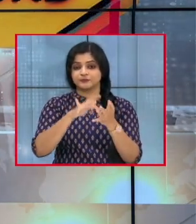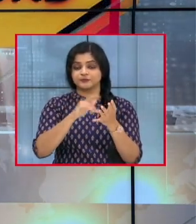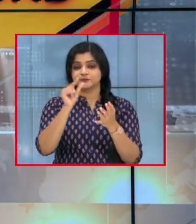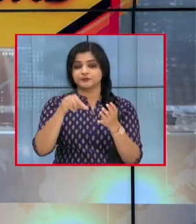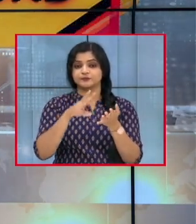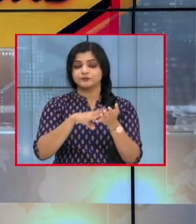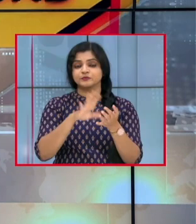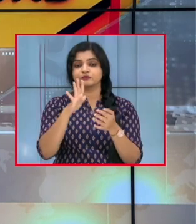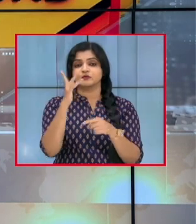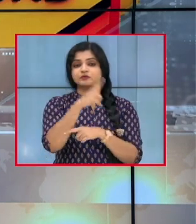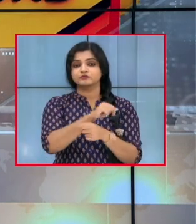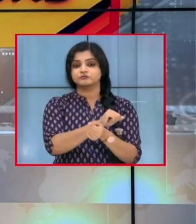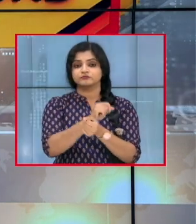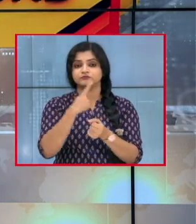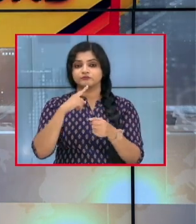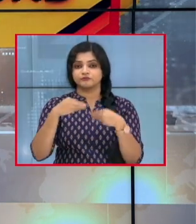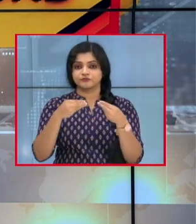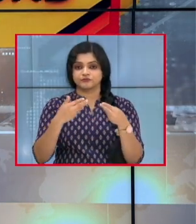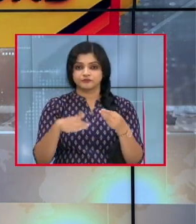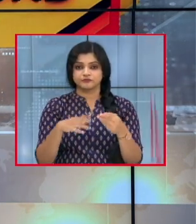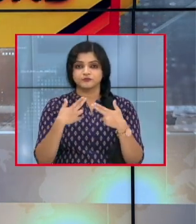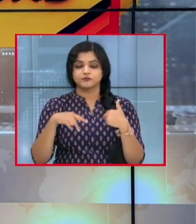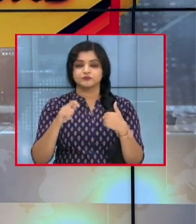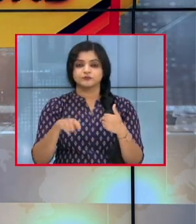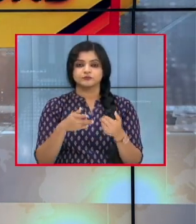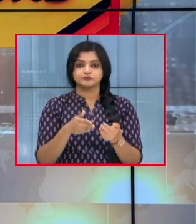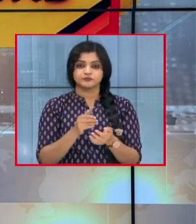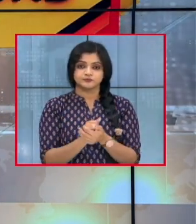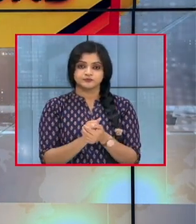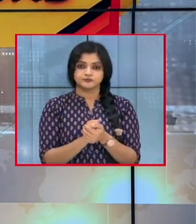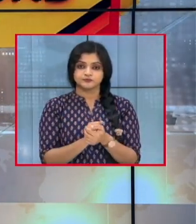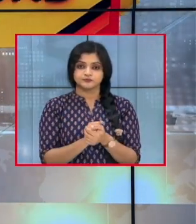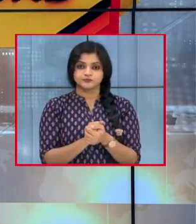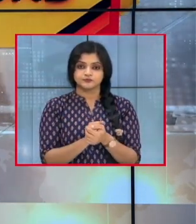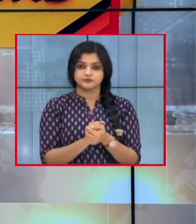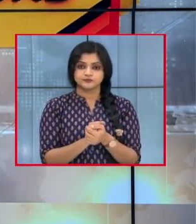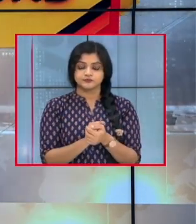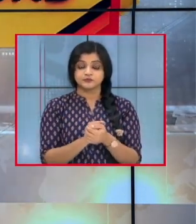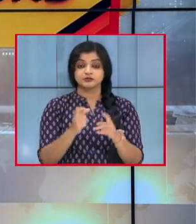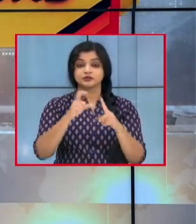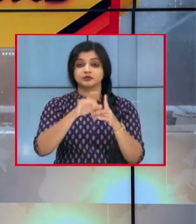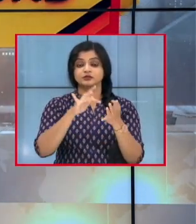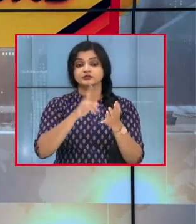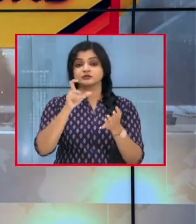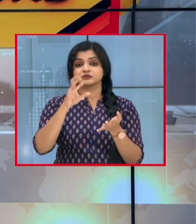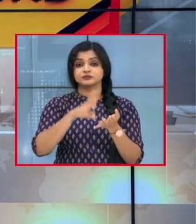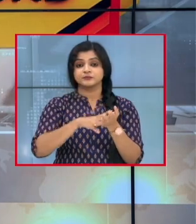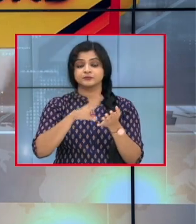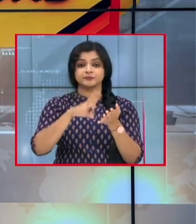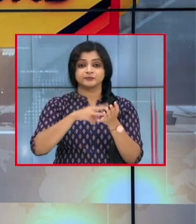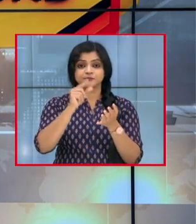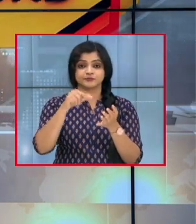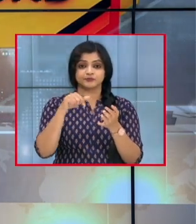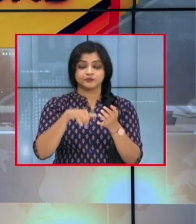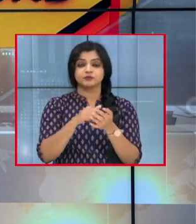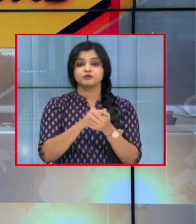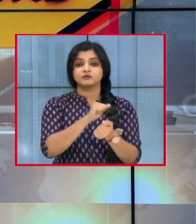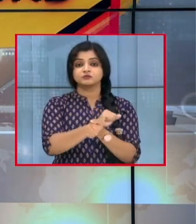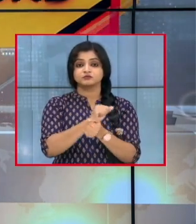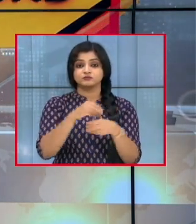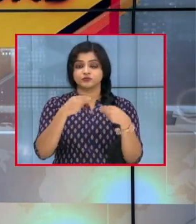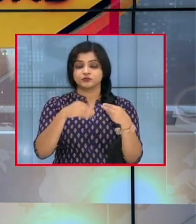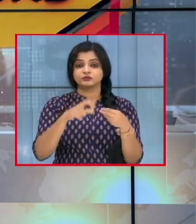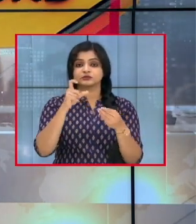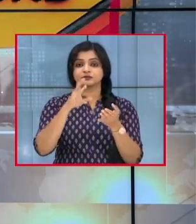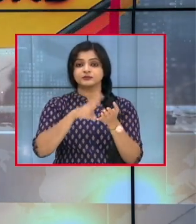സിബിഐ കസ്റ്റഡിയിൽ വിട്ടിരിക്കുകയാണ് കോടതി. വിവരങ്ങളാണ് ബൽറാം നെടുങ്ങാടി നൽകിയത്. ഡൽഹി മുഖ്യമന്ത്രി മനീഷ് സിസോദിയയുടെ അറസ്റ്റിനെതിരെ മുഖ്യമന്ത്രി